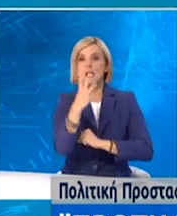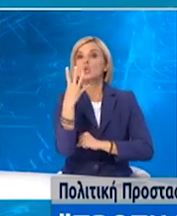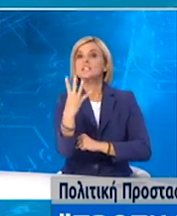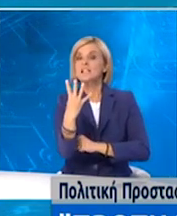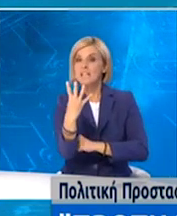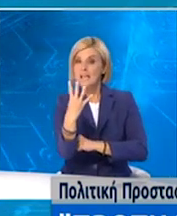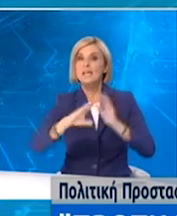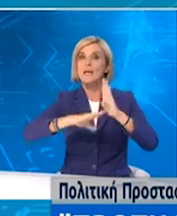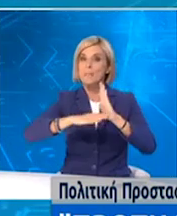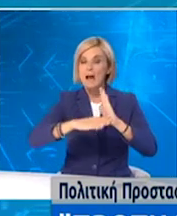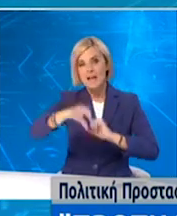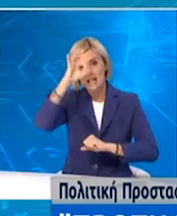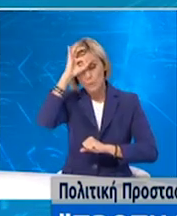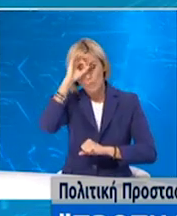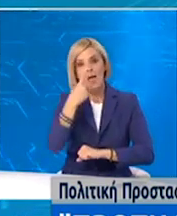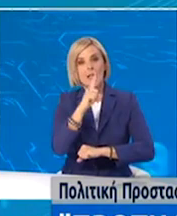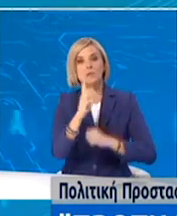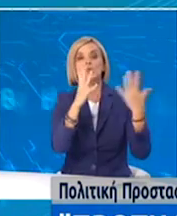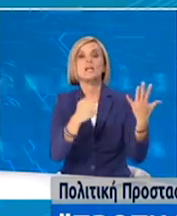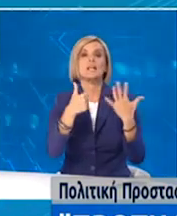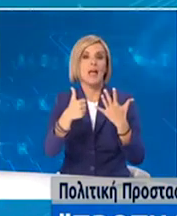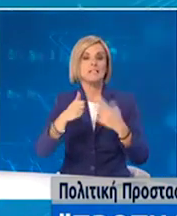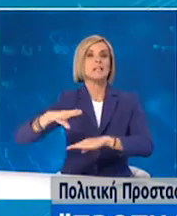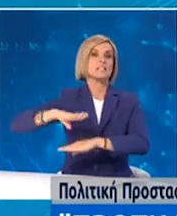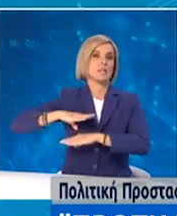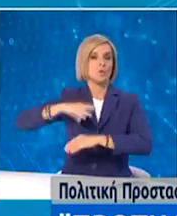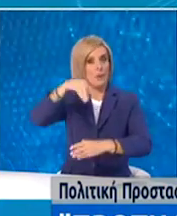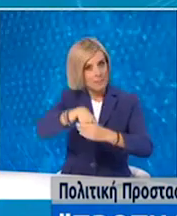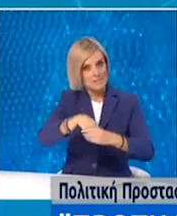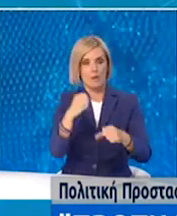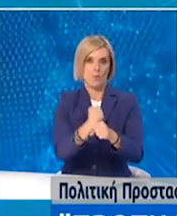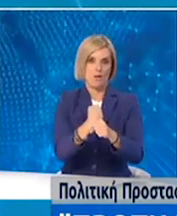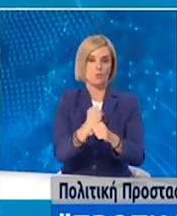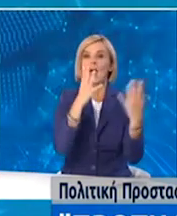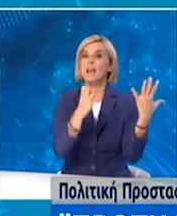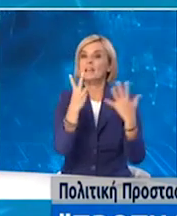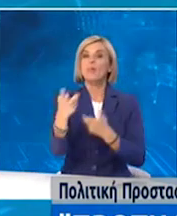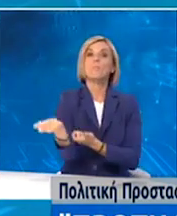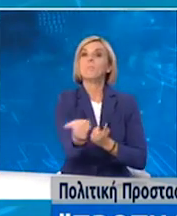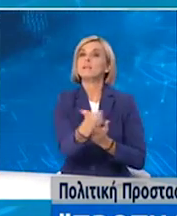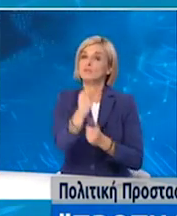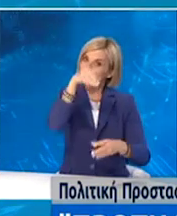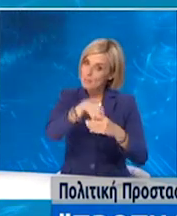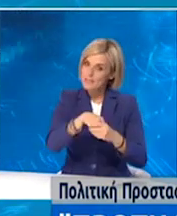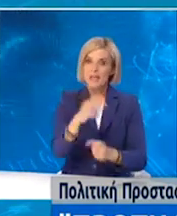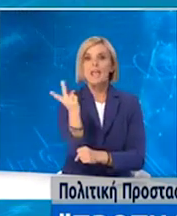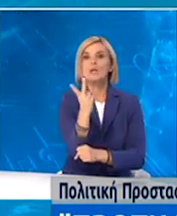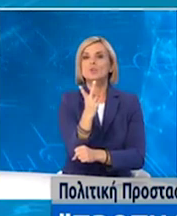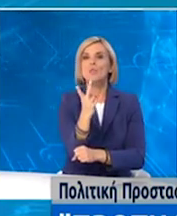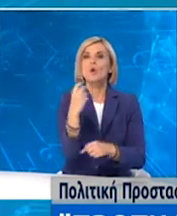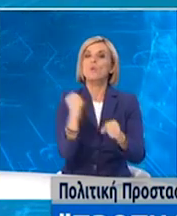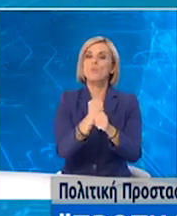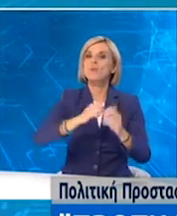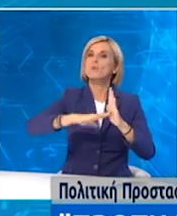Αστυνομίας, 146 στελέχοι των Ενόπλων Δυνάμεων, 92 στελέχοι του Πυροσβεστικού Σώματος, 22 στελέχοι του